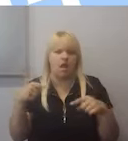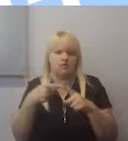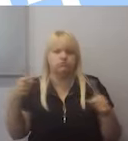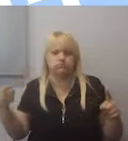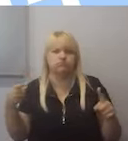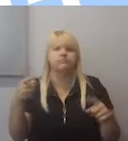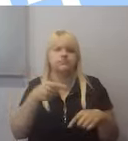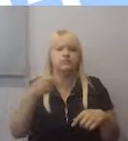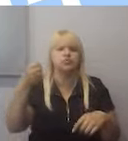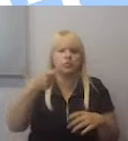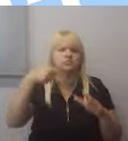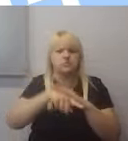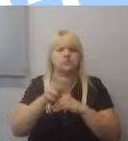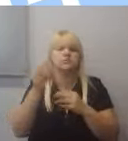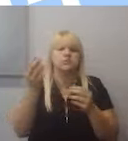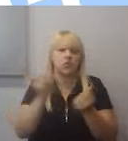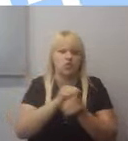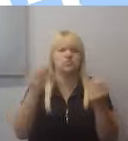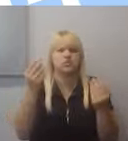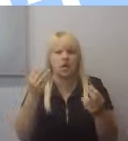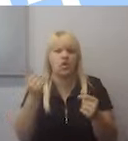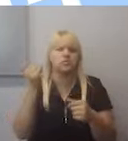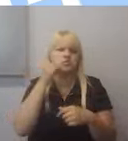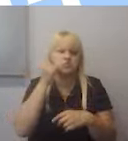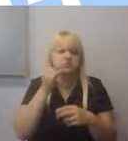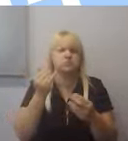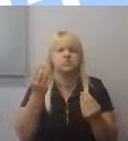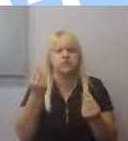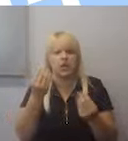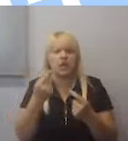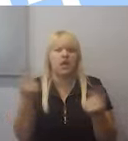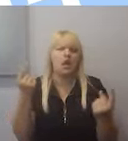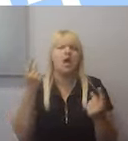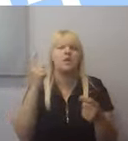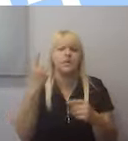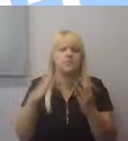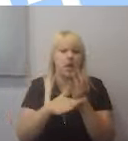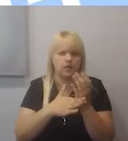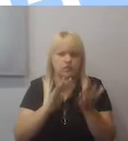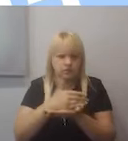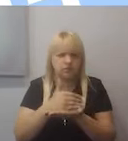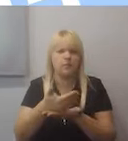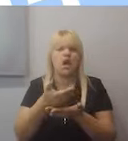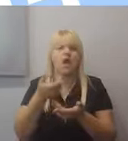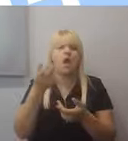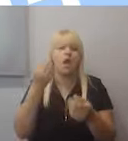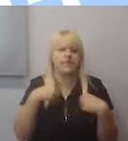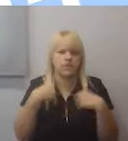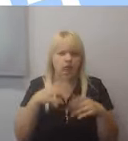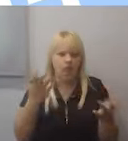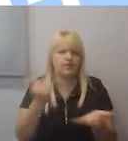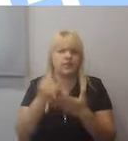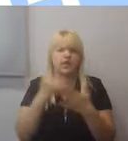pašu dokumentus naudu sakara līdzekļus pirmās palīdzības aptieciņu apģērbu higiēnas lietas pārtika dzeramo